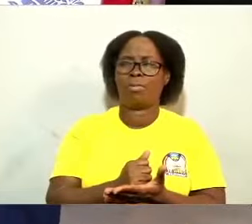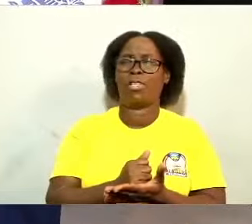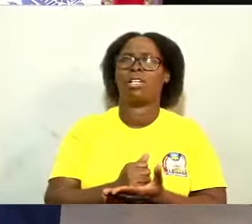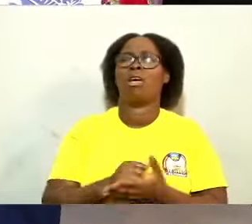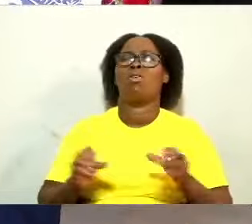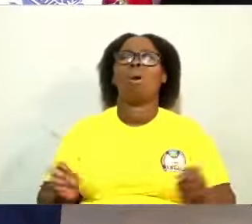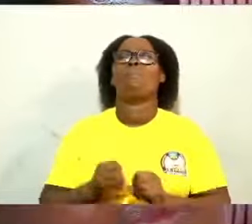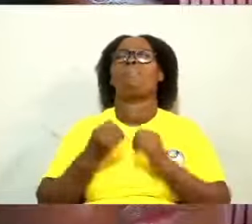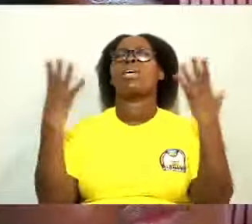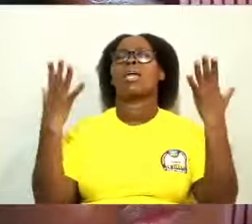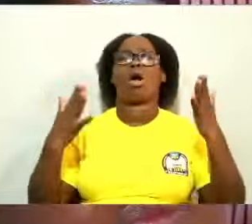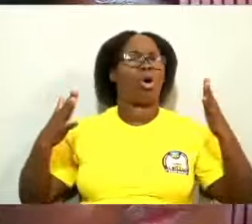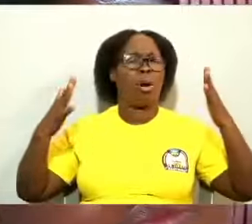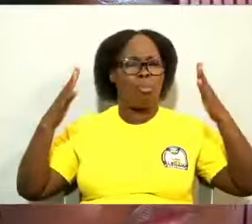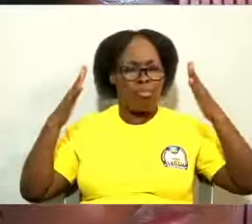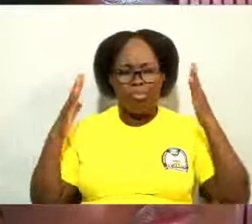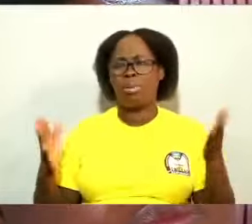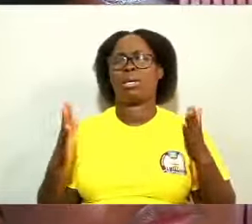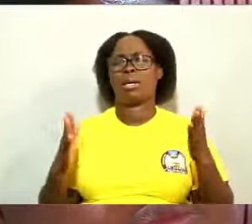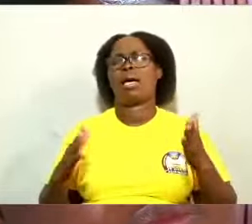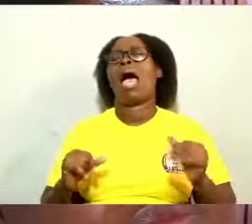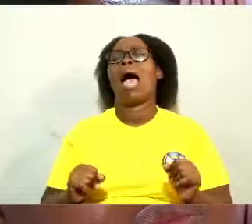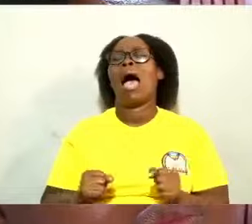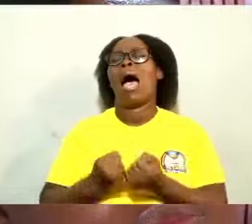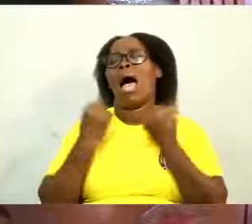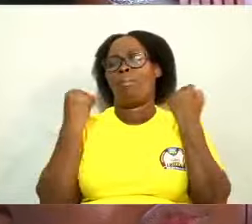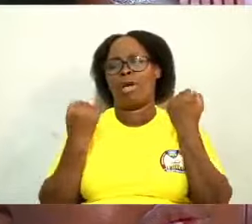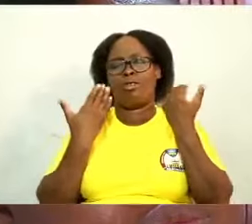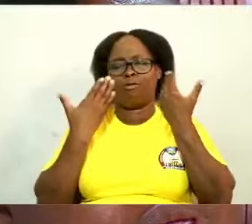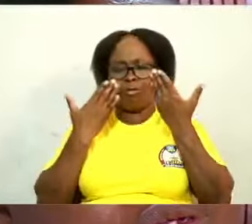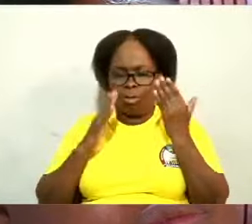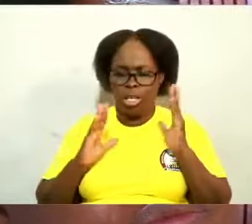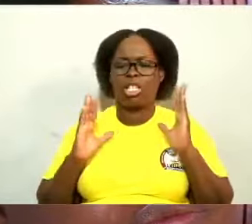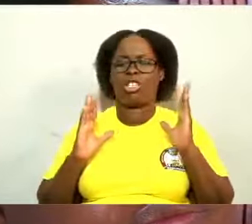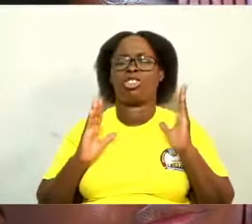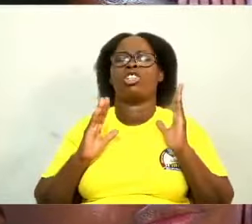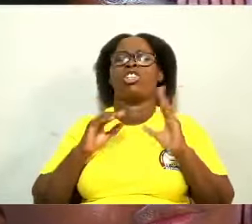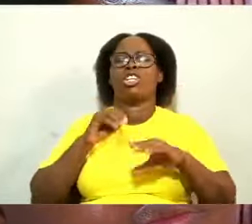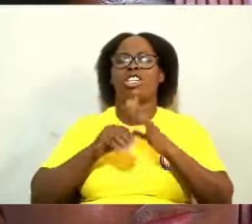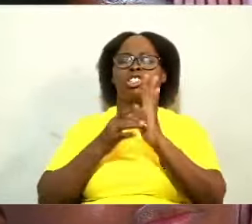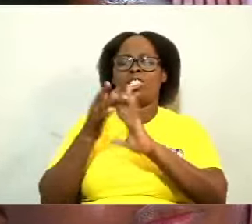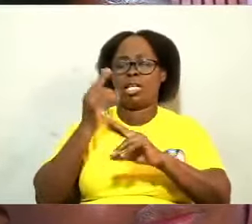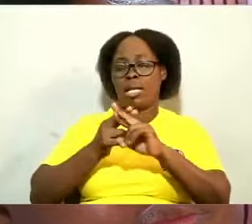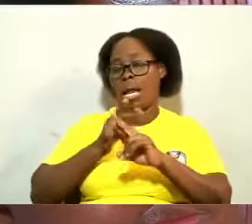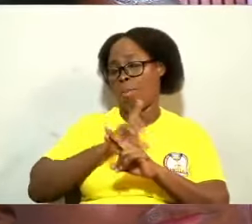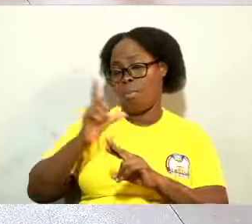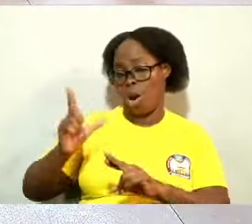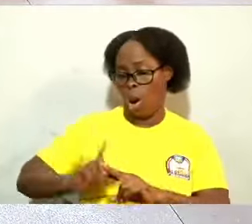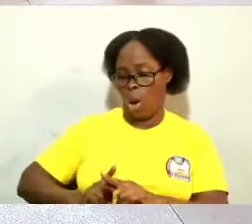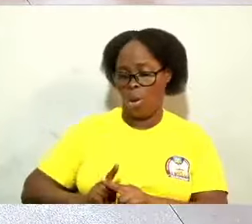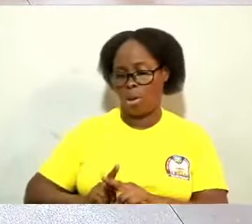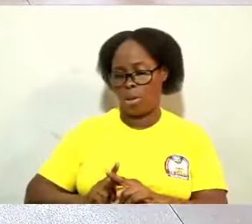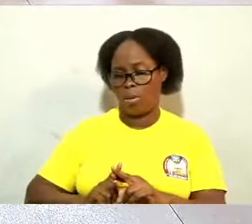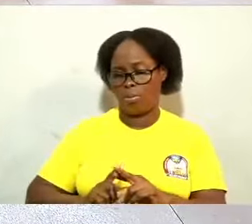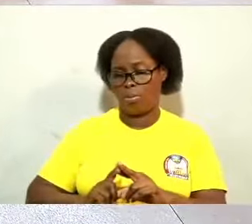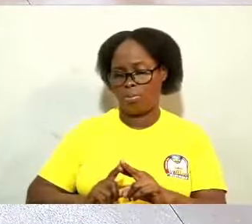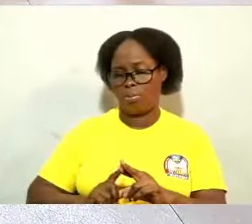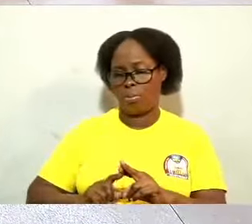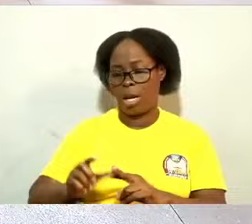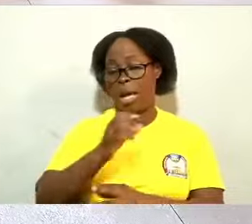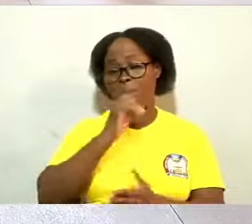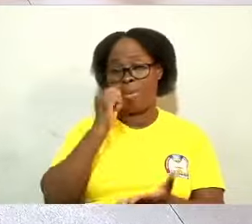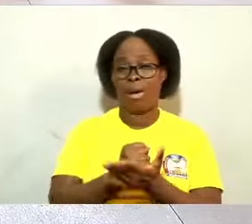muujiza mkuu uwe umetendeka na kumalizika katika jina la Bwana wetu Yesu Kristo.